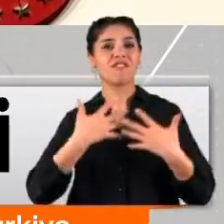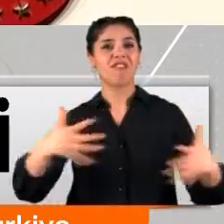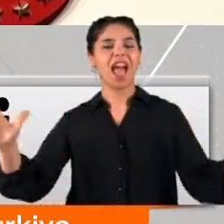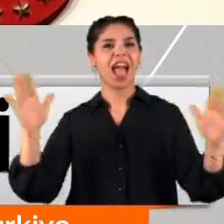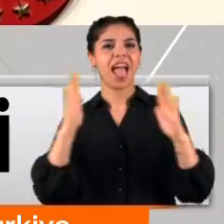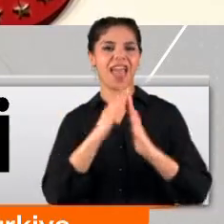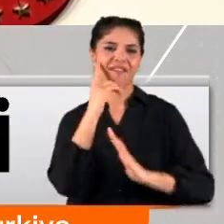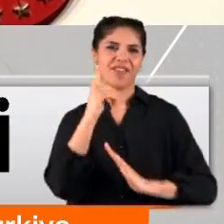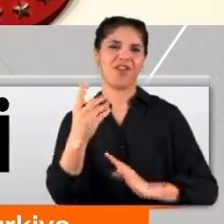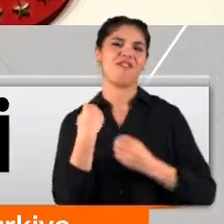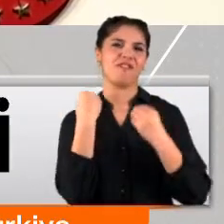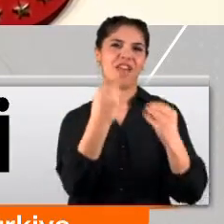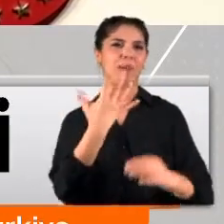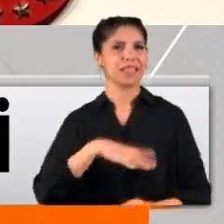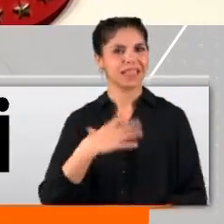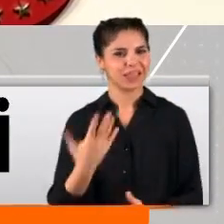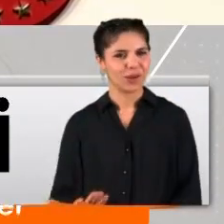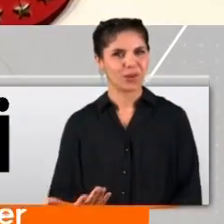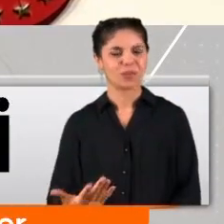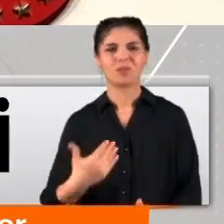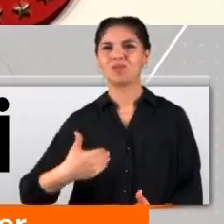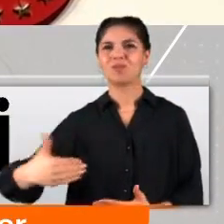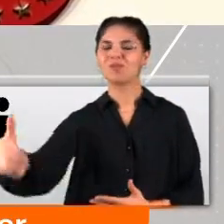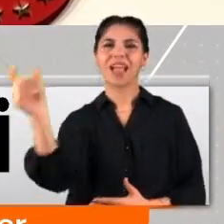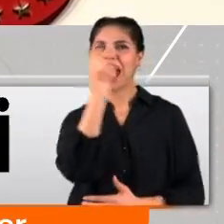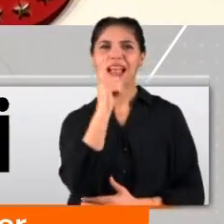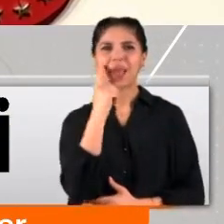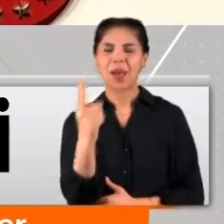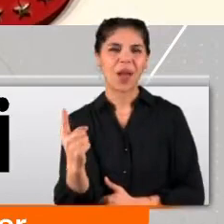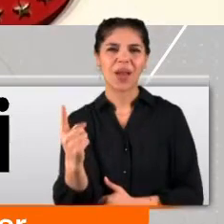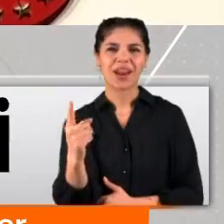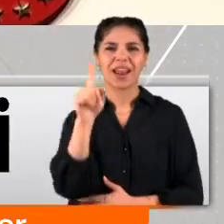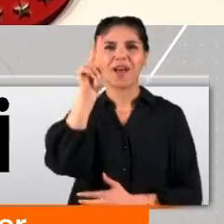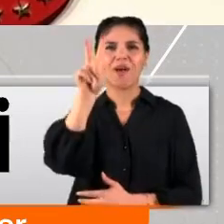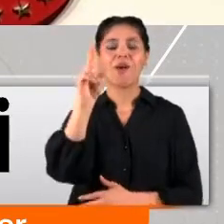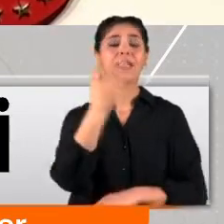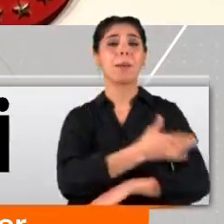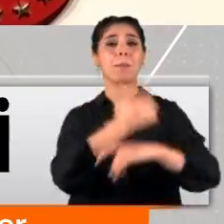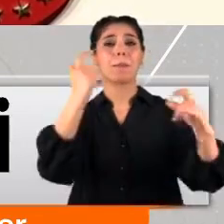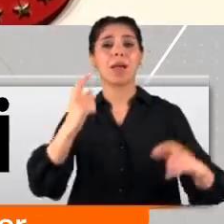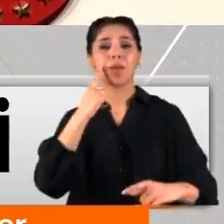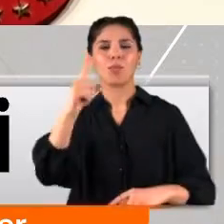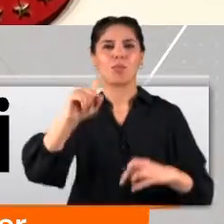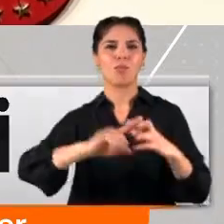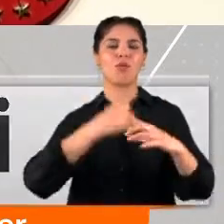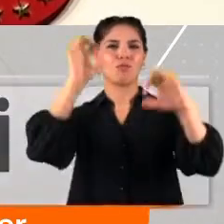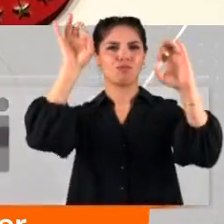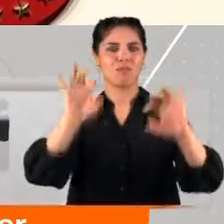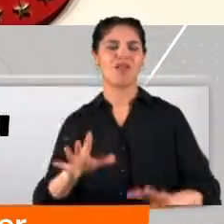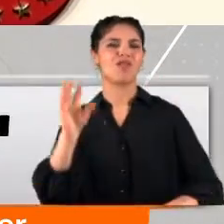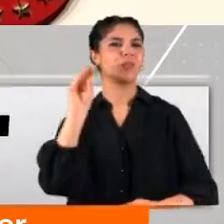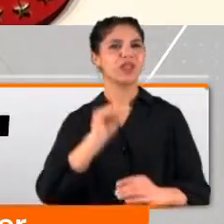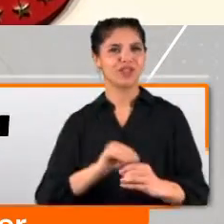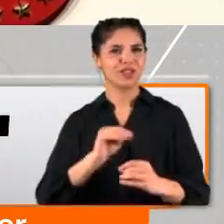eve kavuşturmak istiyoruz. Önümüzdeki aylarda 12 ilimizde bu projeyi başlatmak